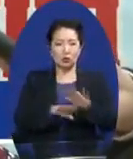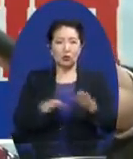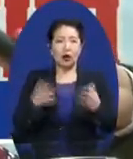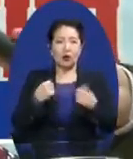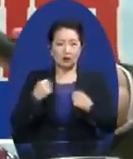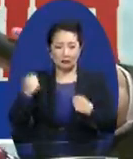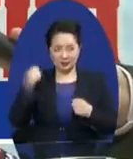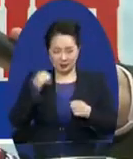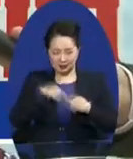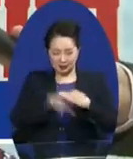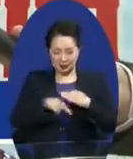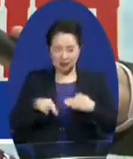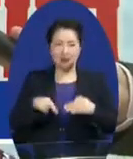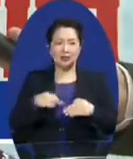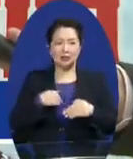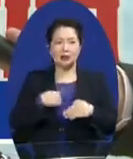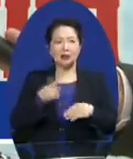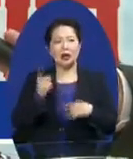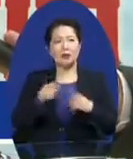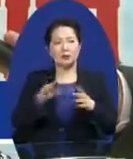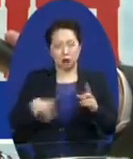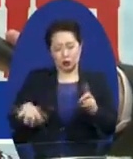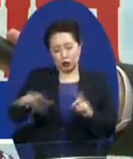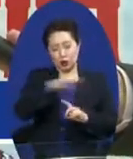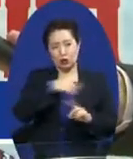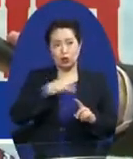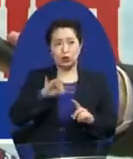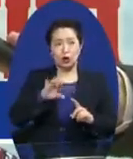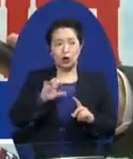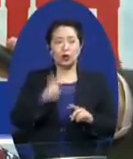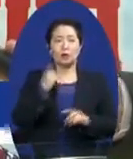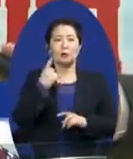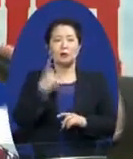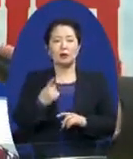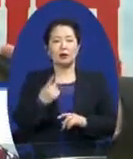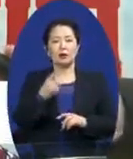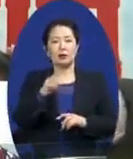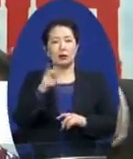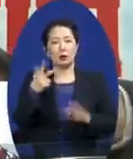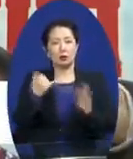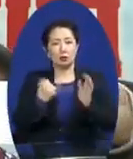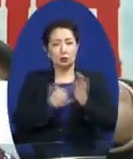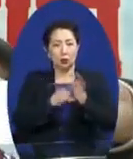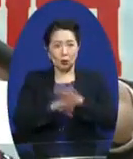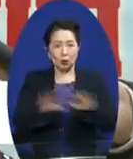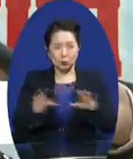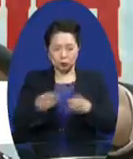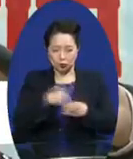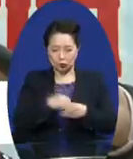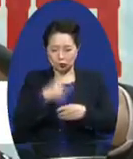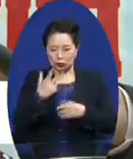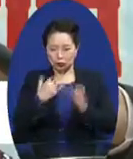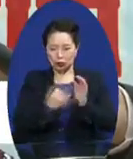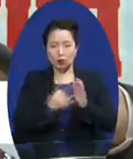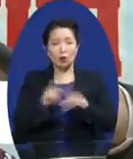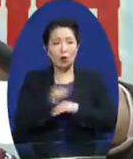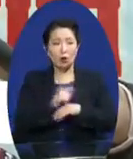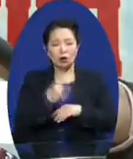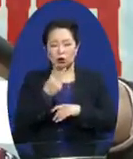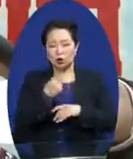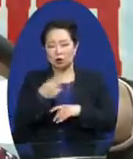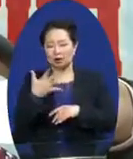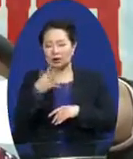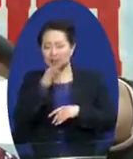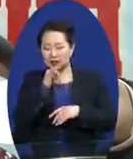чадалтай цэцэрлэг байгаа. Одоо тэгээ хамрын сурах тойргийн 1036 хүүхдээс одоо 37 дугаар хорооны 2-5